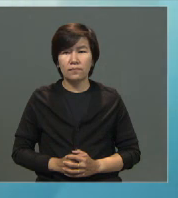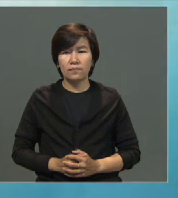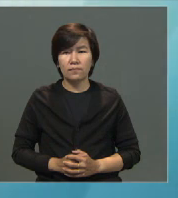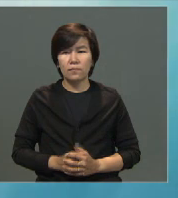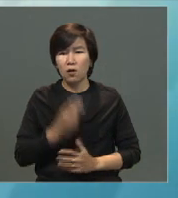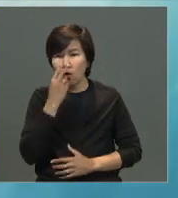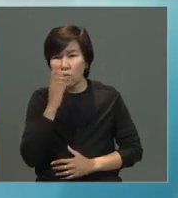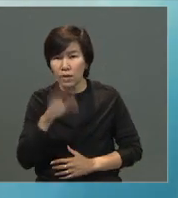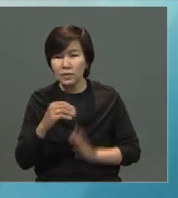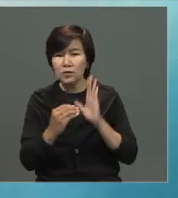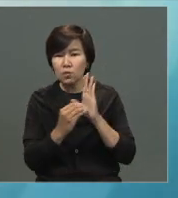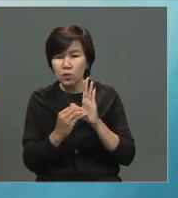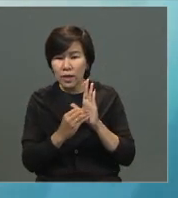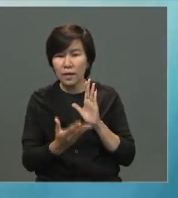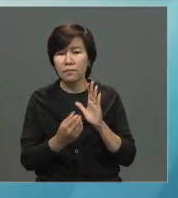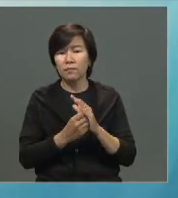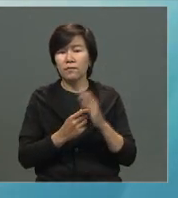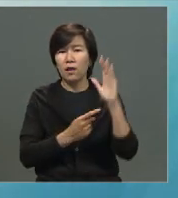ซึ่งก็จะเลือกไว้นะครับในเขตกทม.และก็ภูเก็ตหาดใหญ่นะครับ